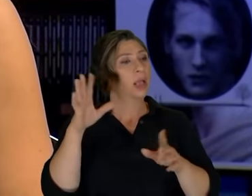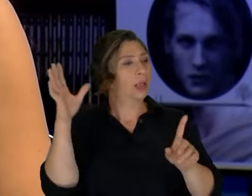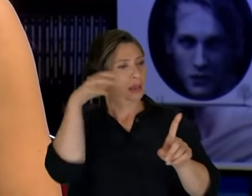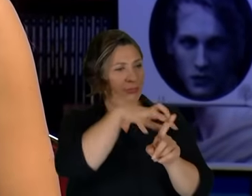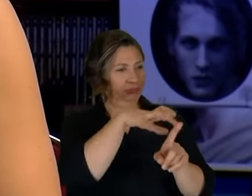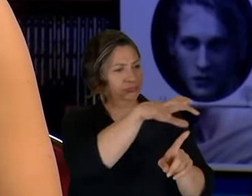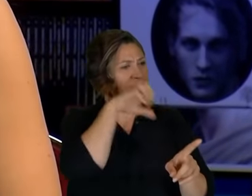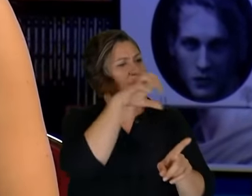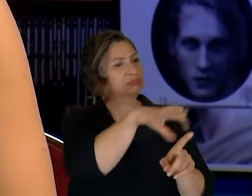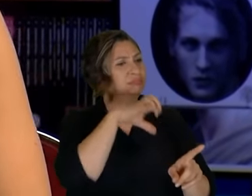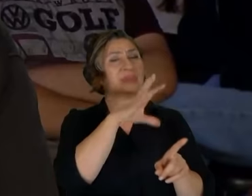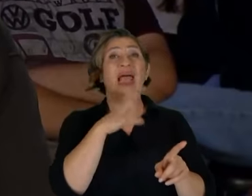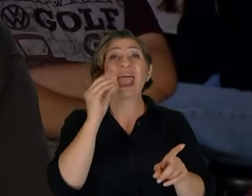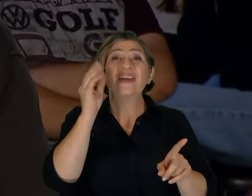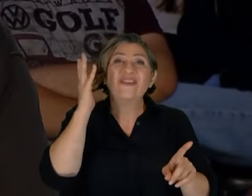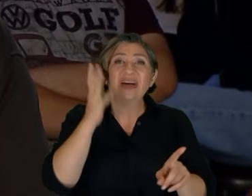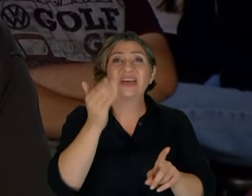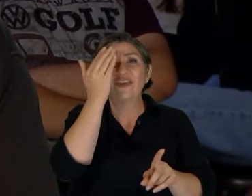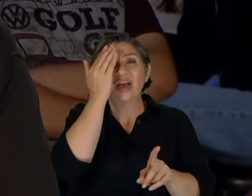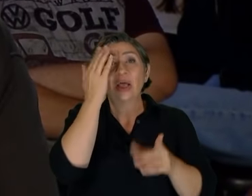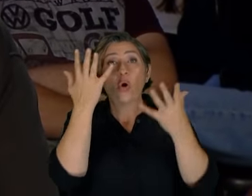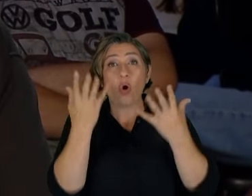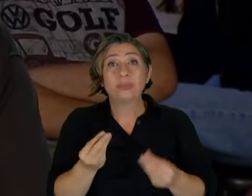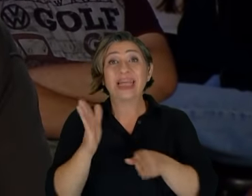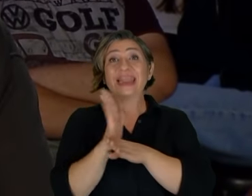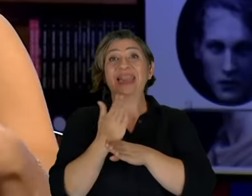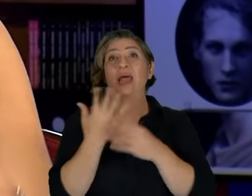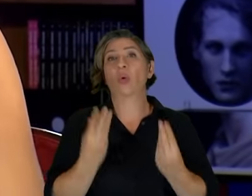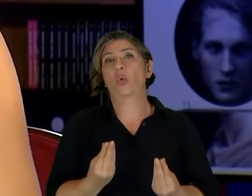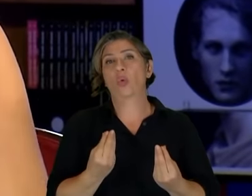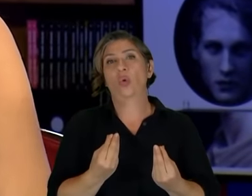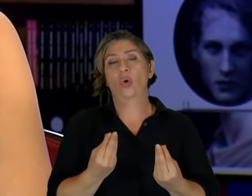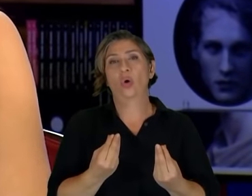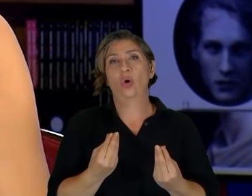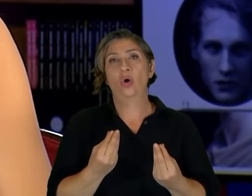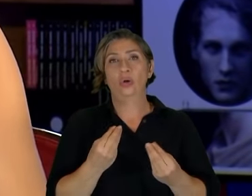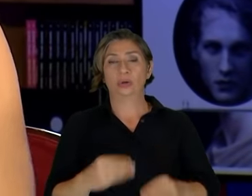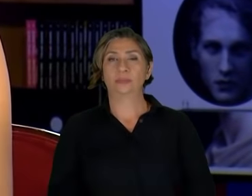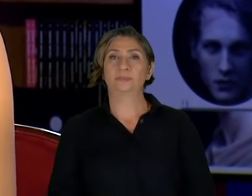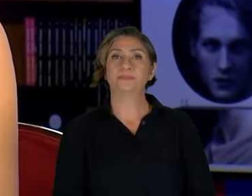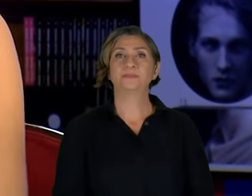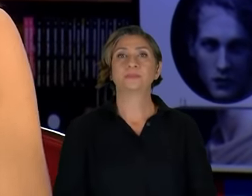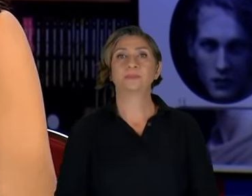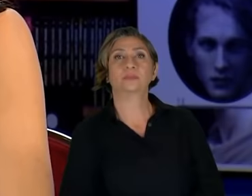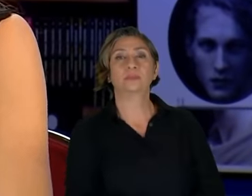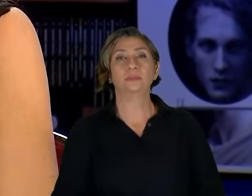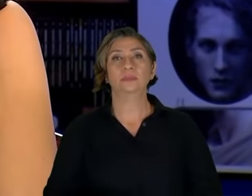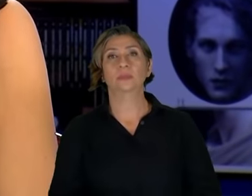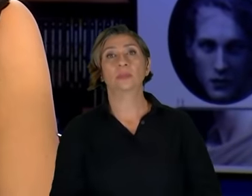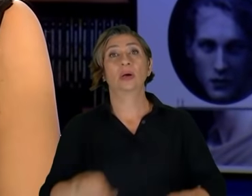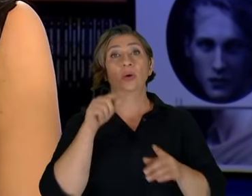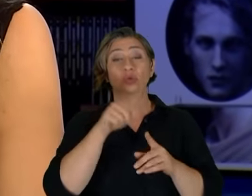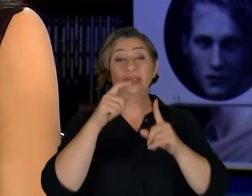sömürgecilik en fazla fakirliğin oluşmasına neden olan sorunlardan bir tanesi. Bunun da gene